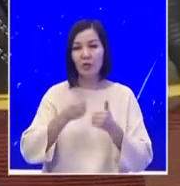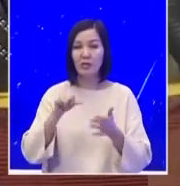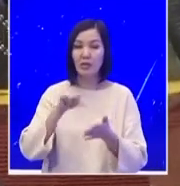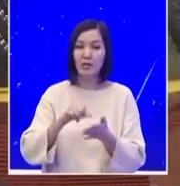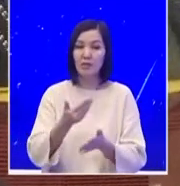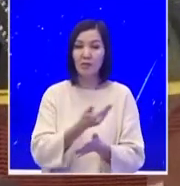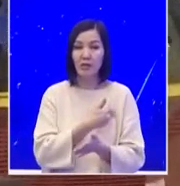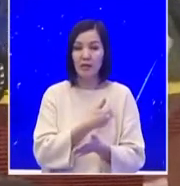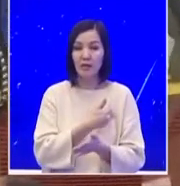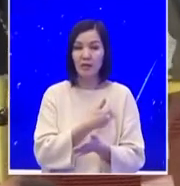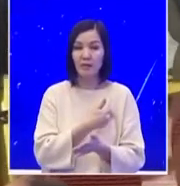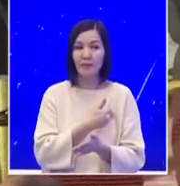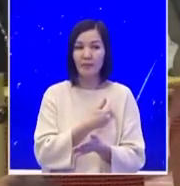келеді.